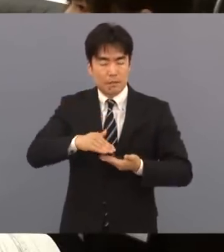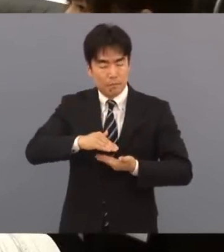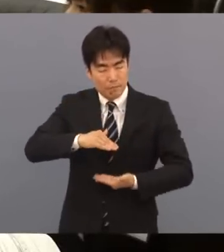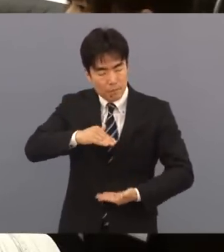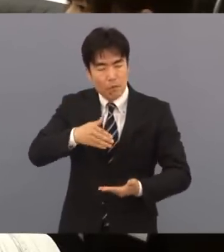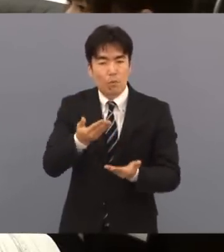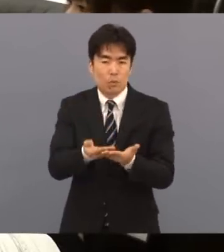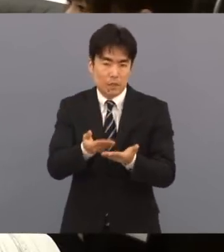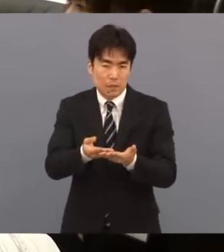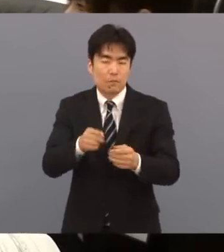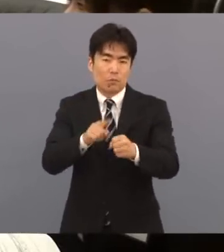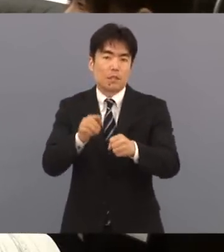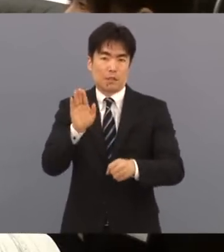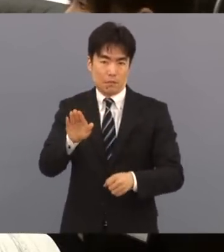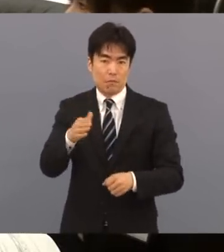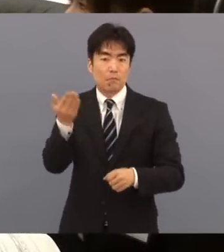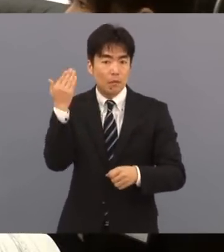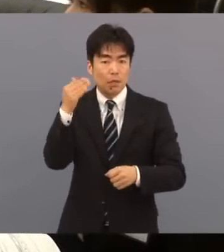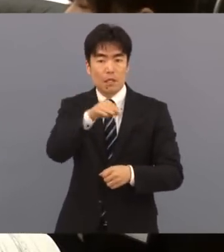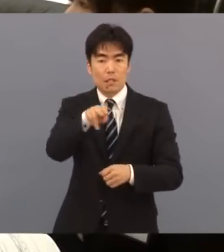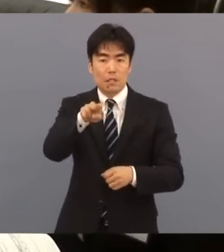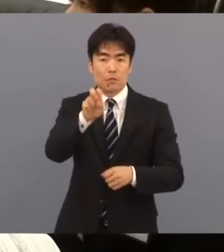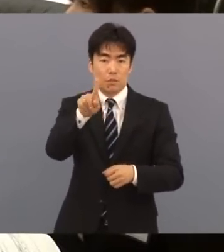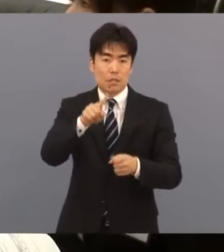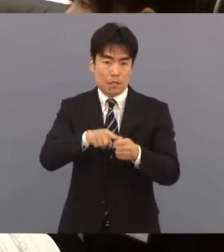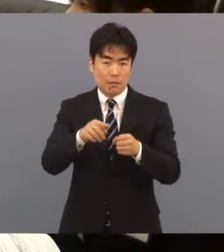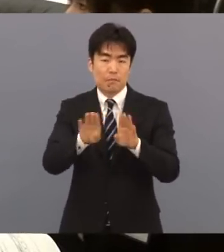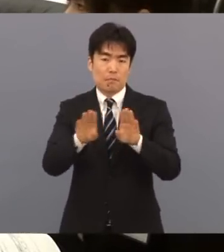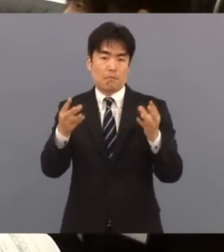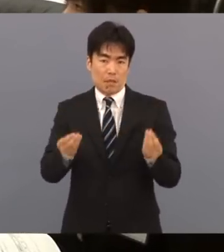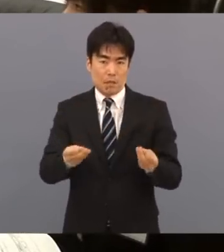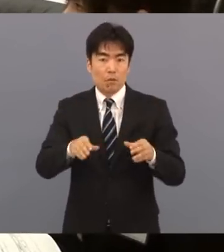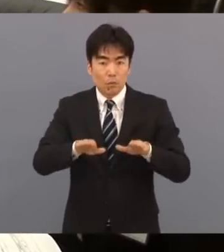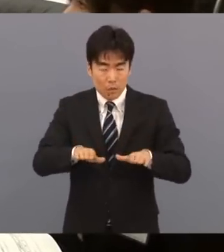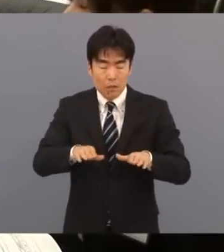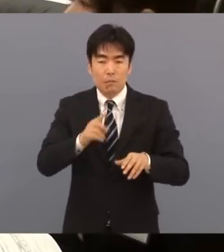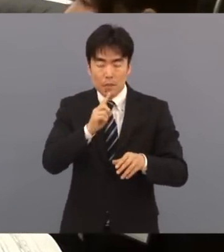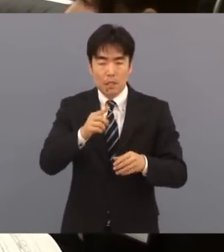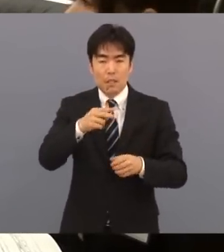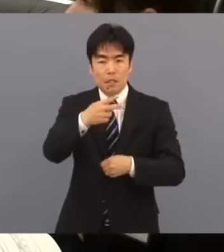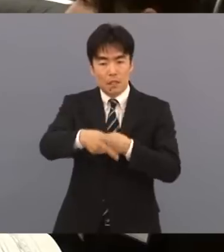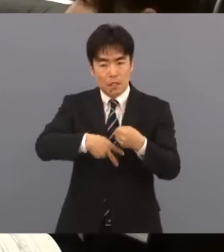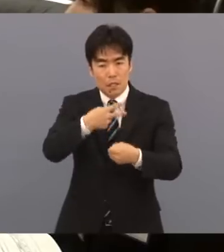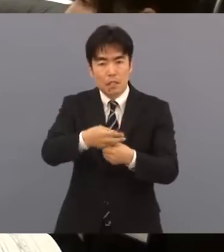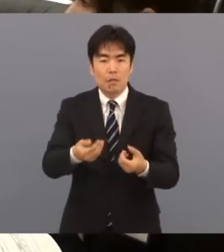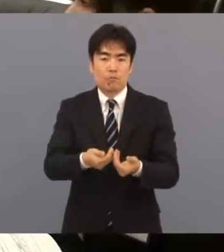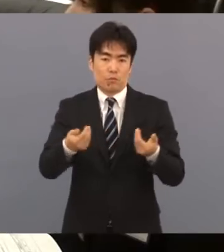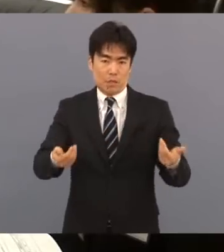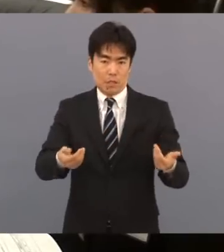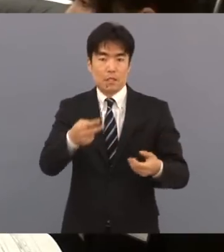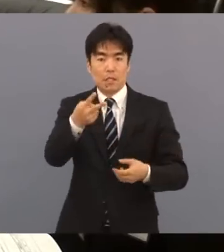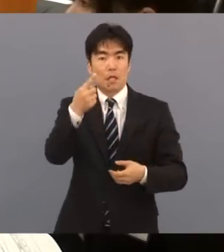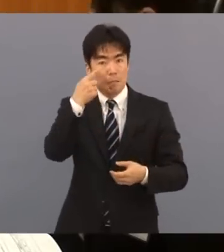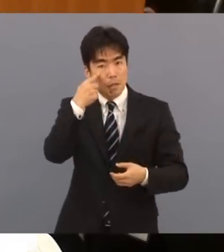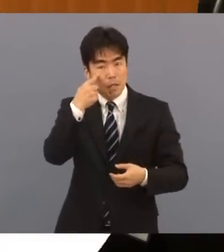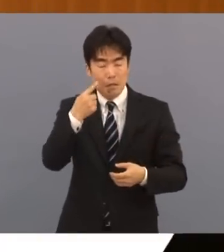前回は平成22年に行われ、今回は2年ぶり2回目となります。